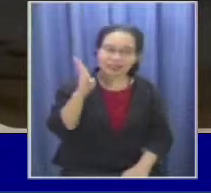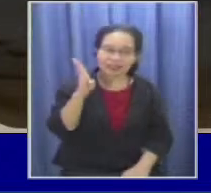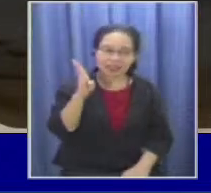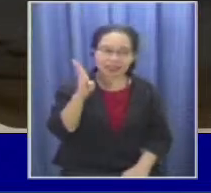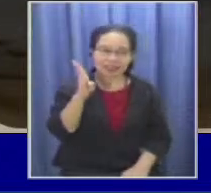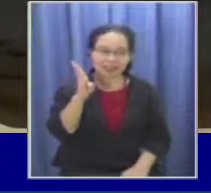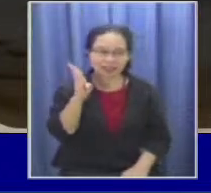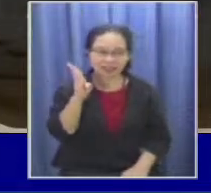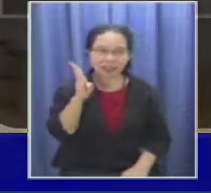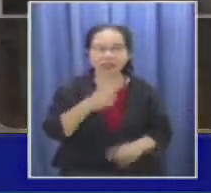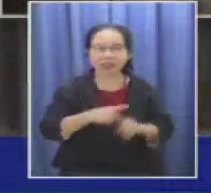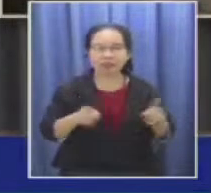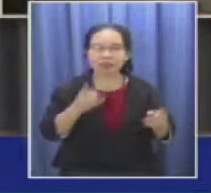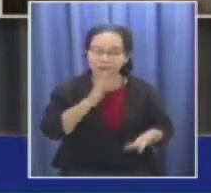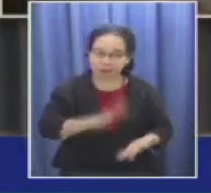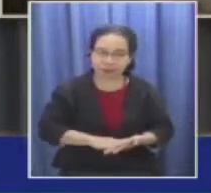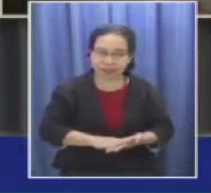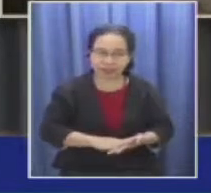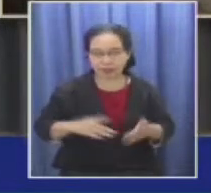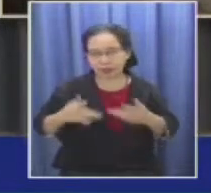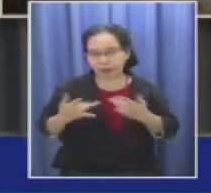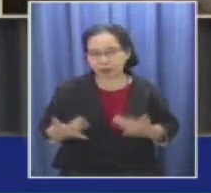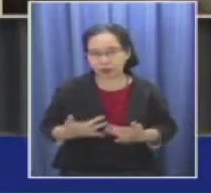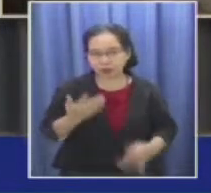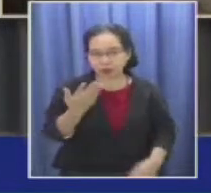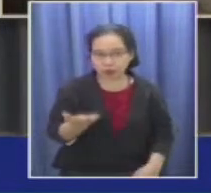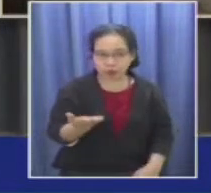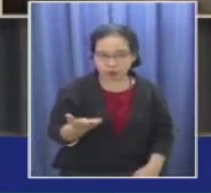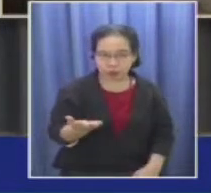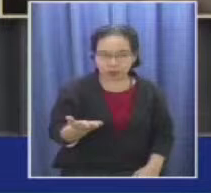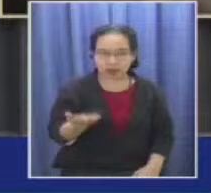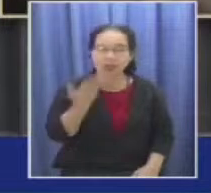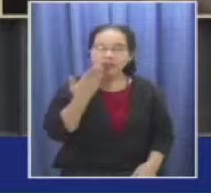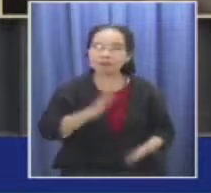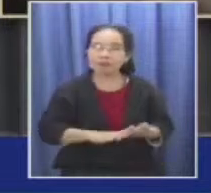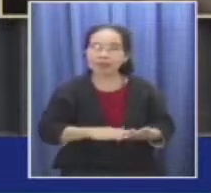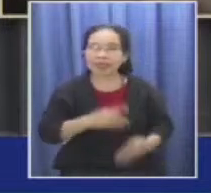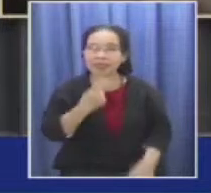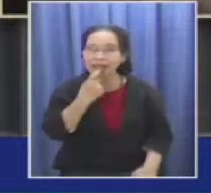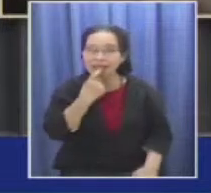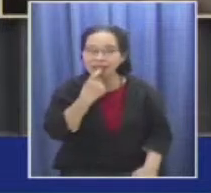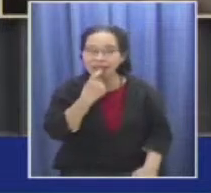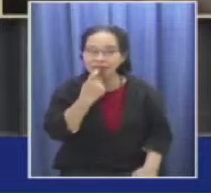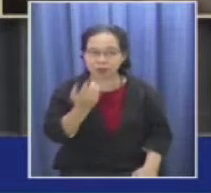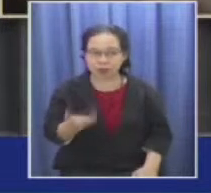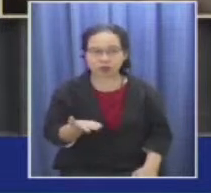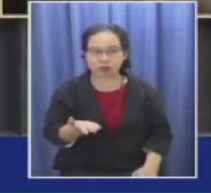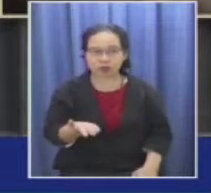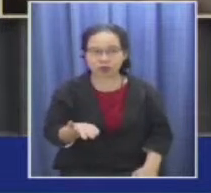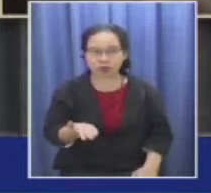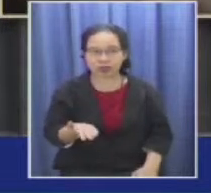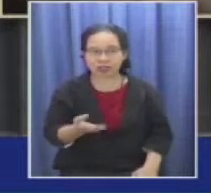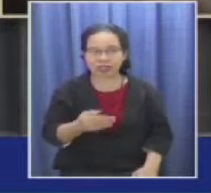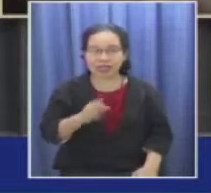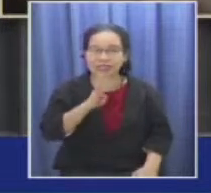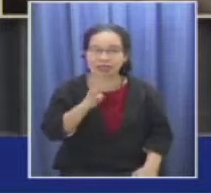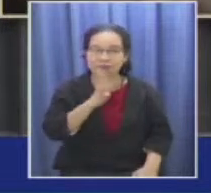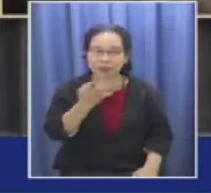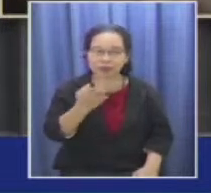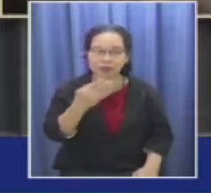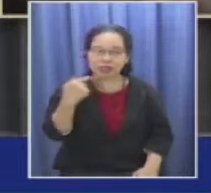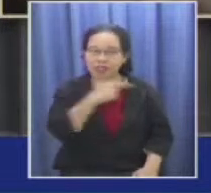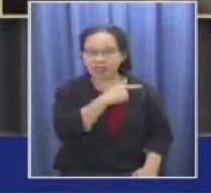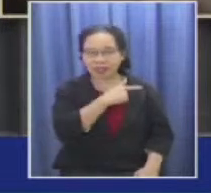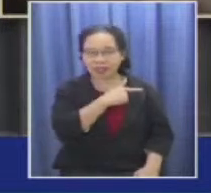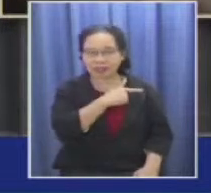se wanu mu nsam te otatrema ma hote na oba mpae a Onyankopɔn beti sa akoma no mute a ano ne